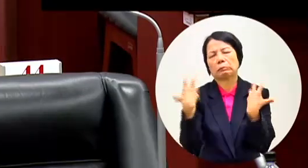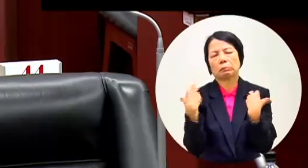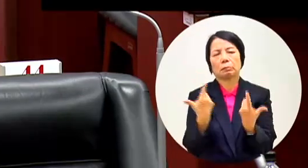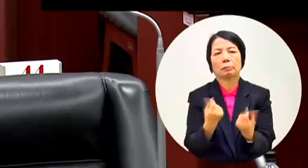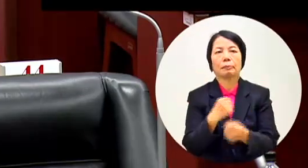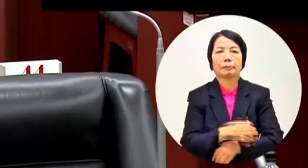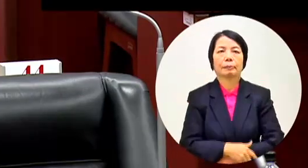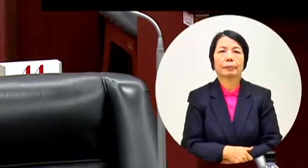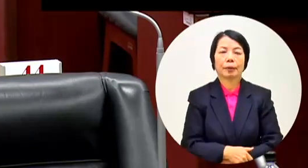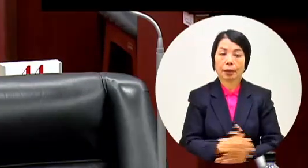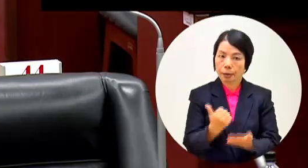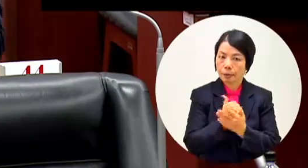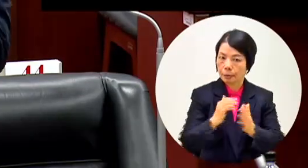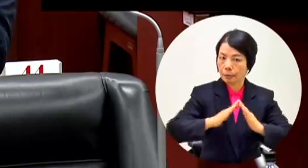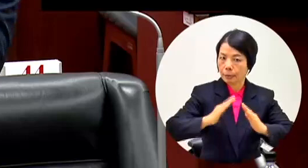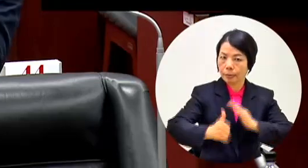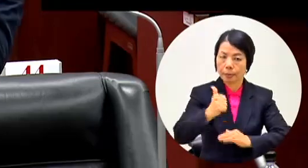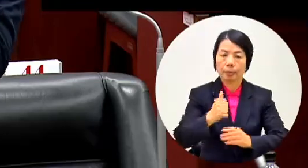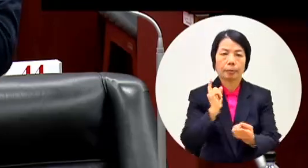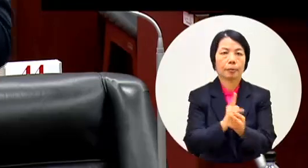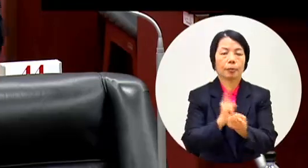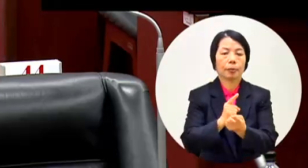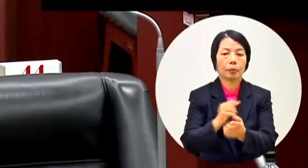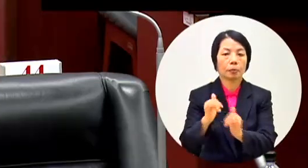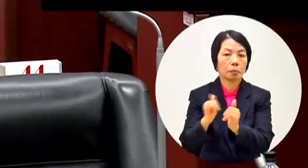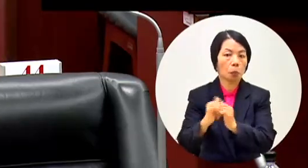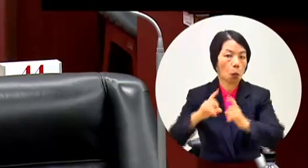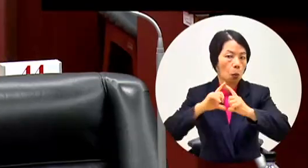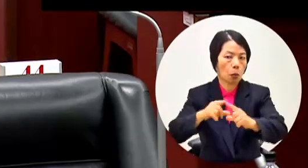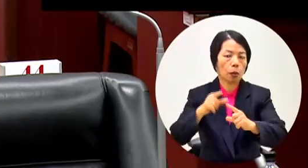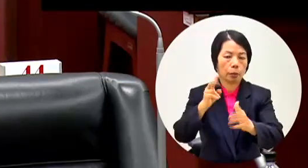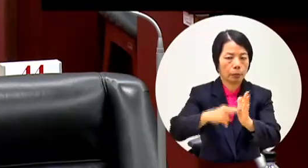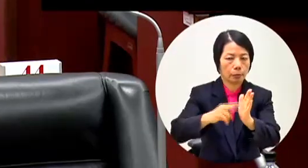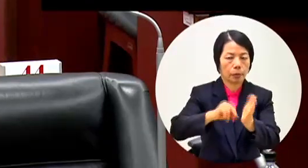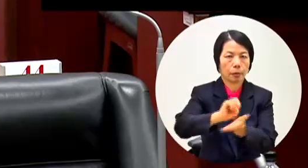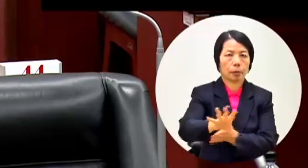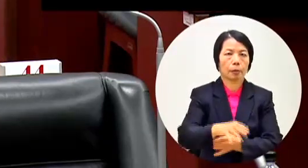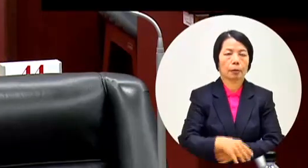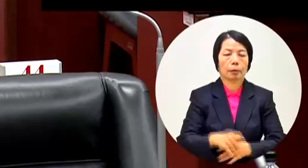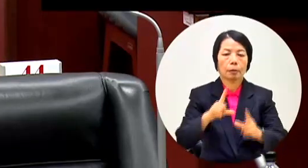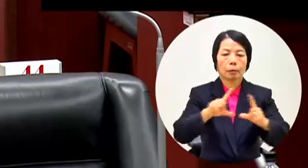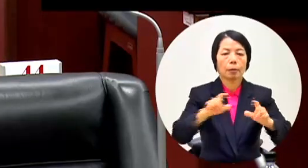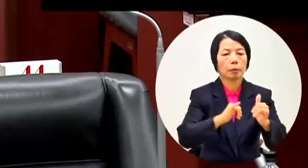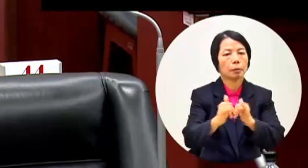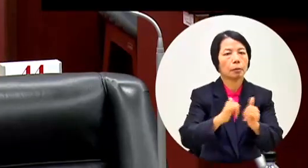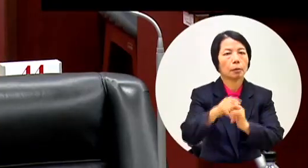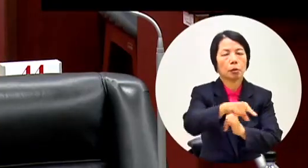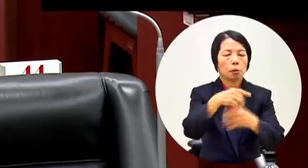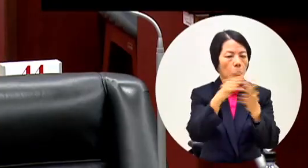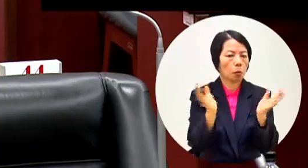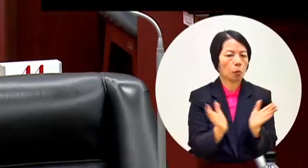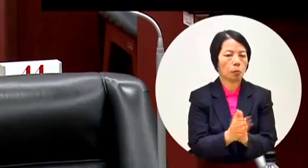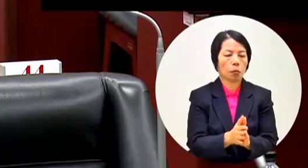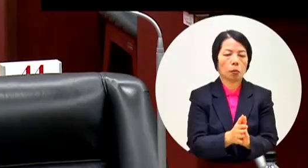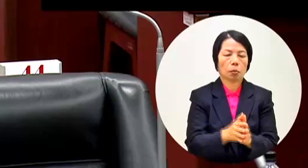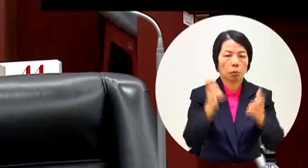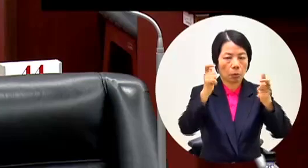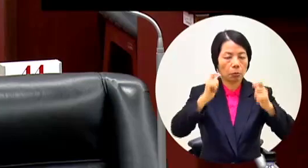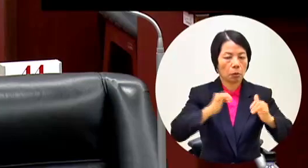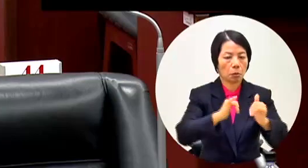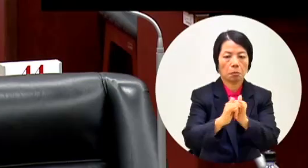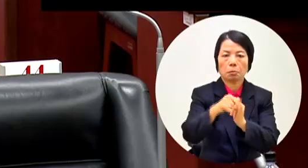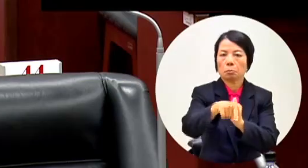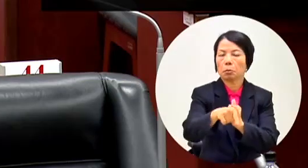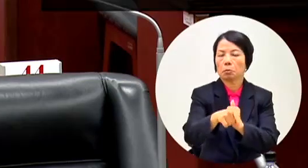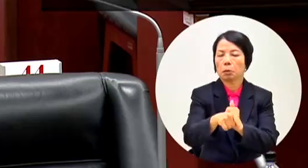情跟市民答复。跟说明也可以跟我们的大社所有居民跟全体高雄市民吼，能够对这件事情哦，能够请你回